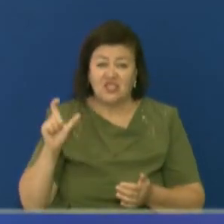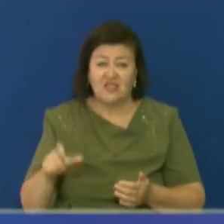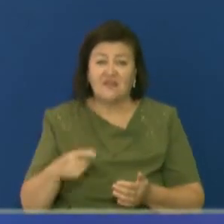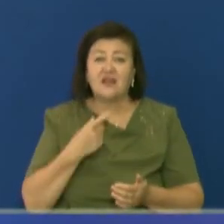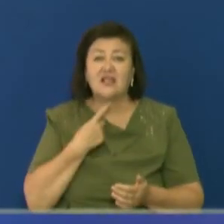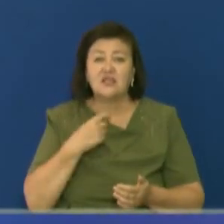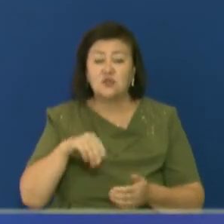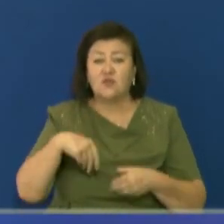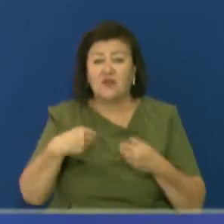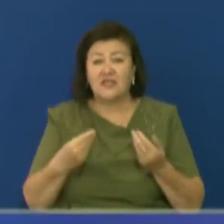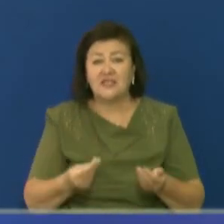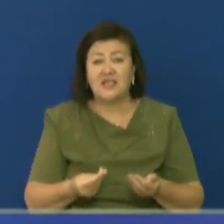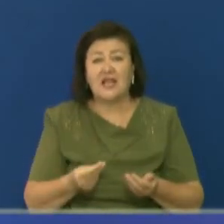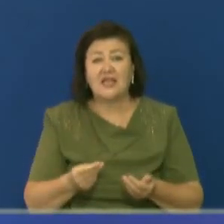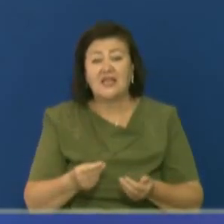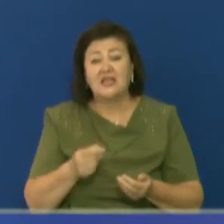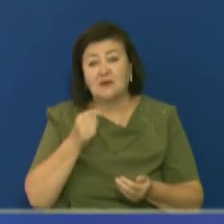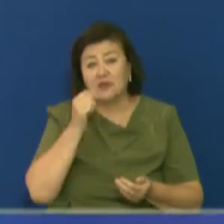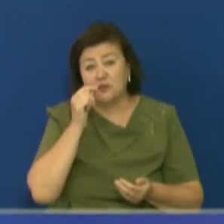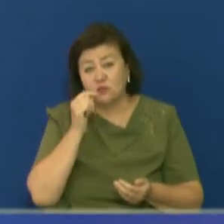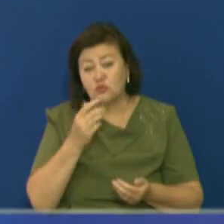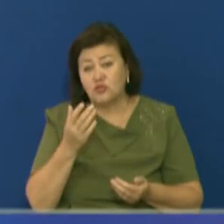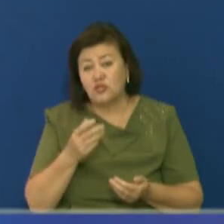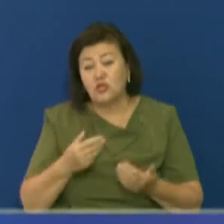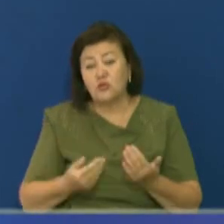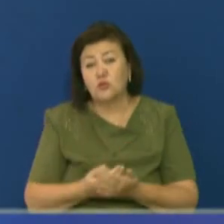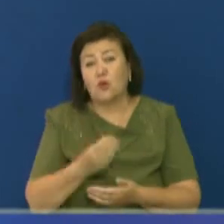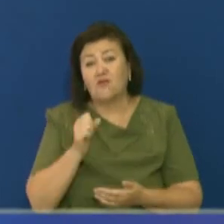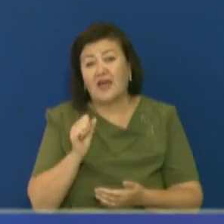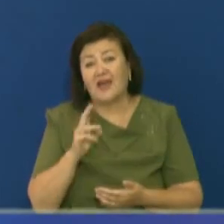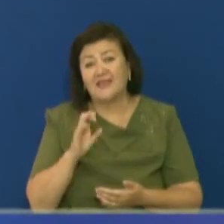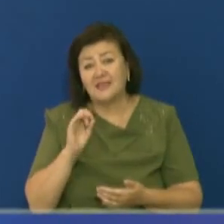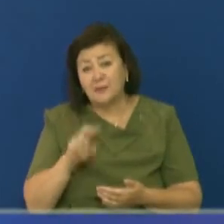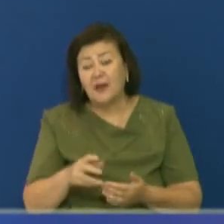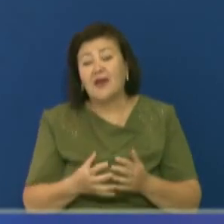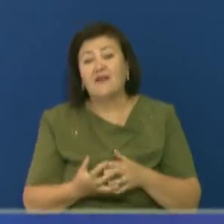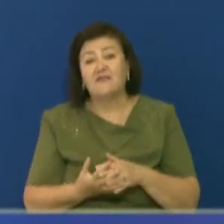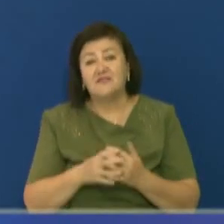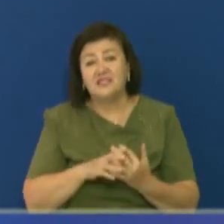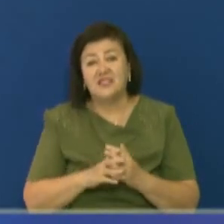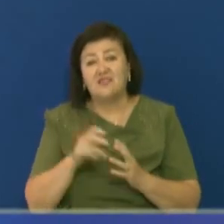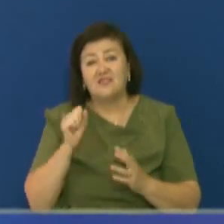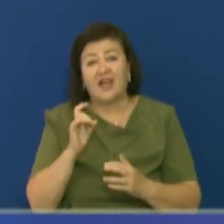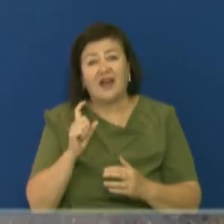тағайындалды. Біздің түсірілімдік топ Арқат ауылына барып, жаңа әкімнің ауылды дамыту туралы жоспарымен танысып